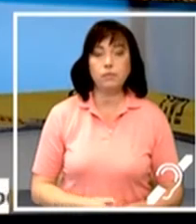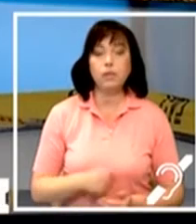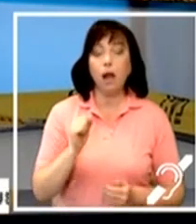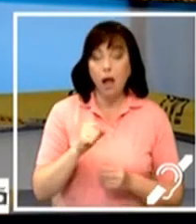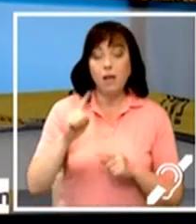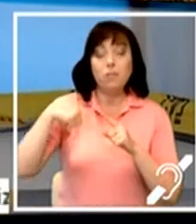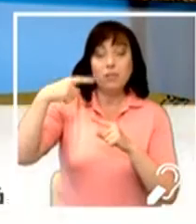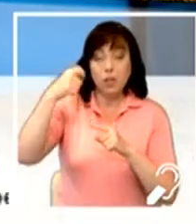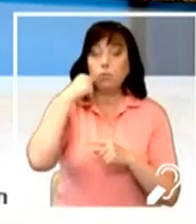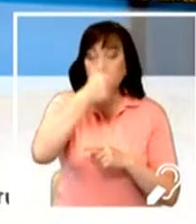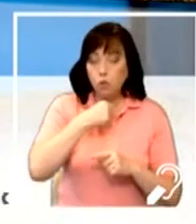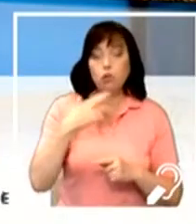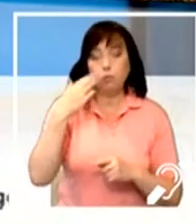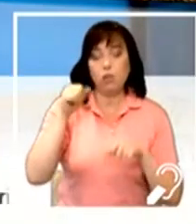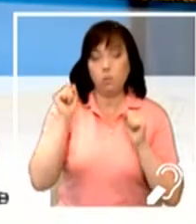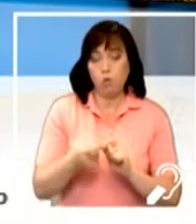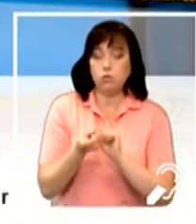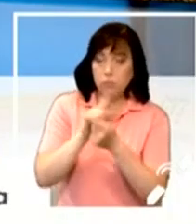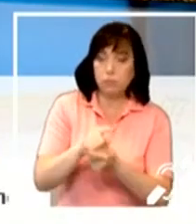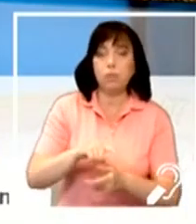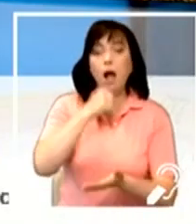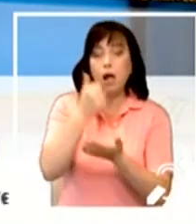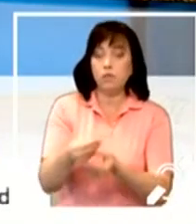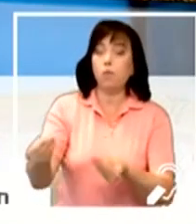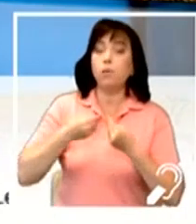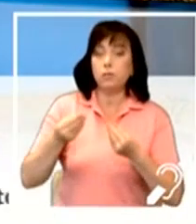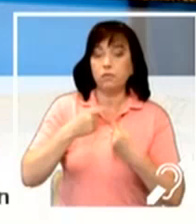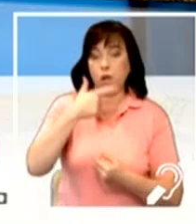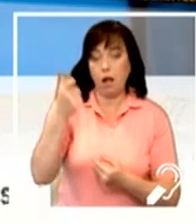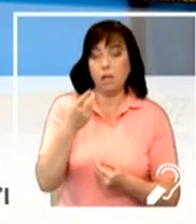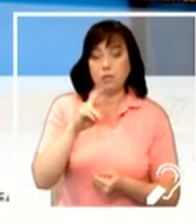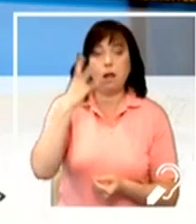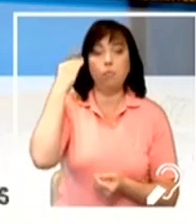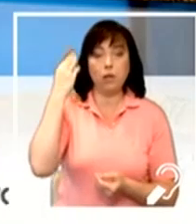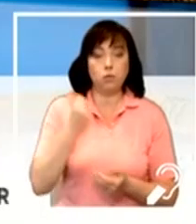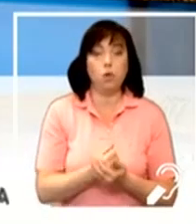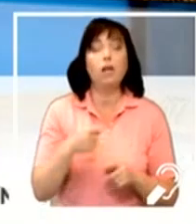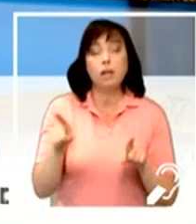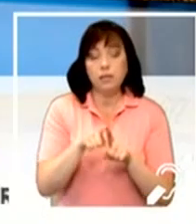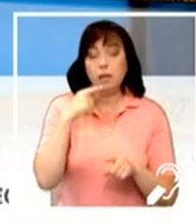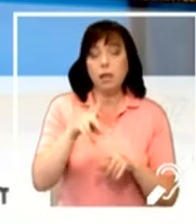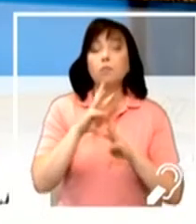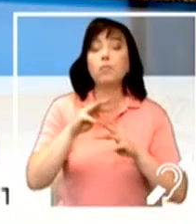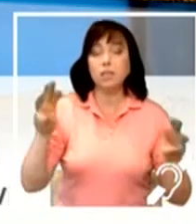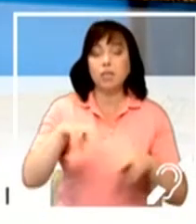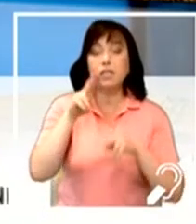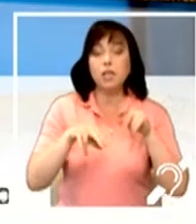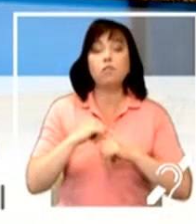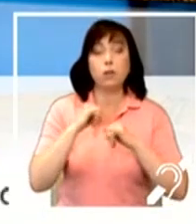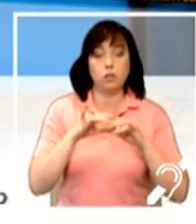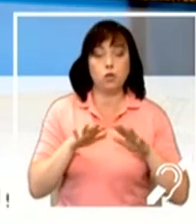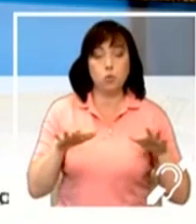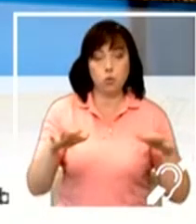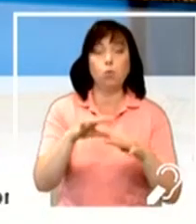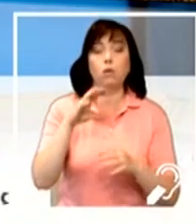Iar în următorii ani, România ar putea fi principalul furnizor de gaze pentru Republica Moldova, o spune ministrul infrastructurii Andrei